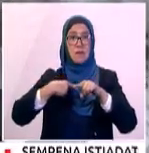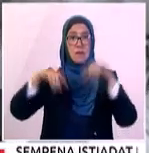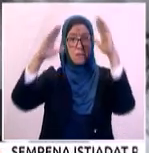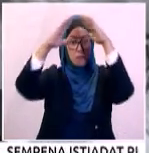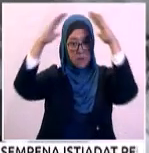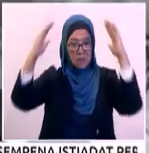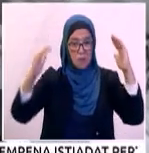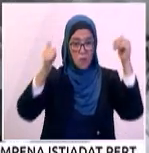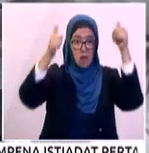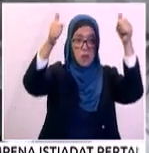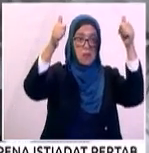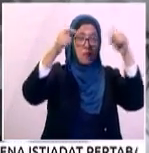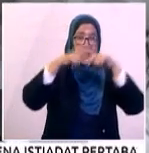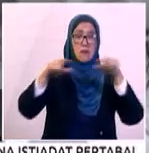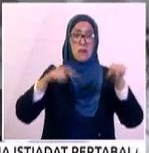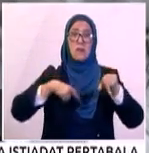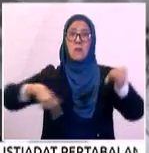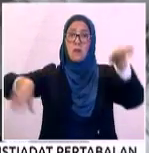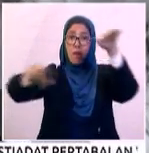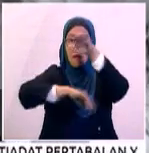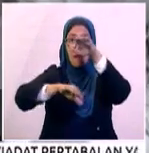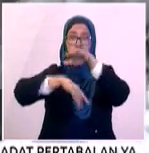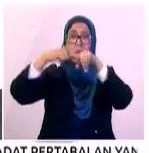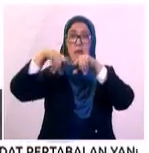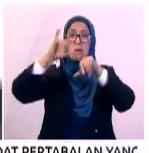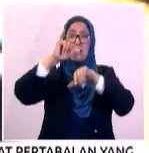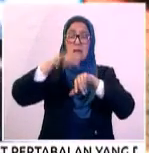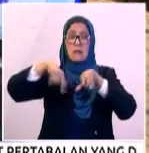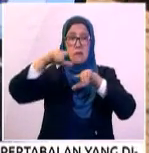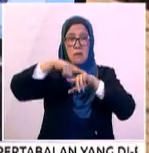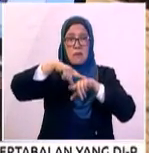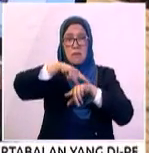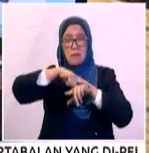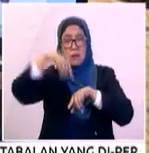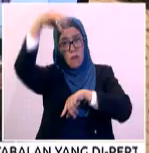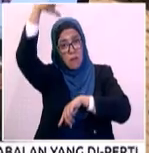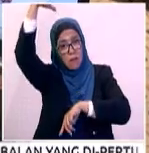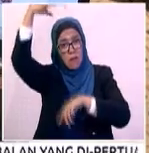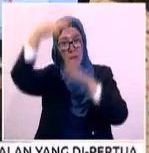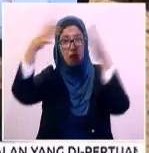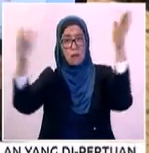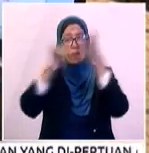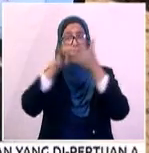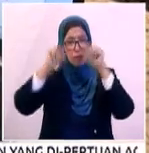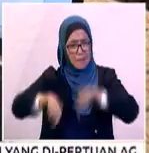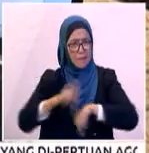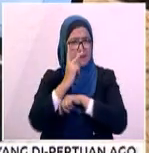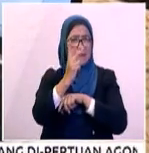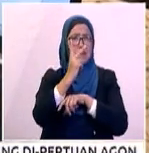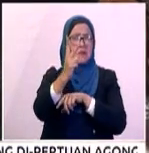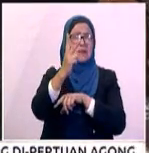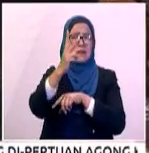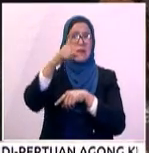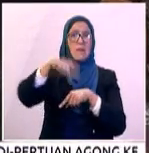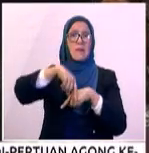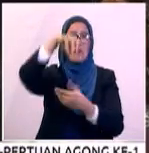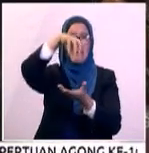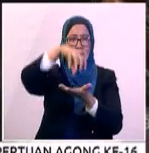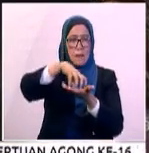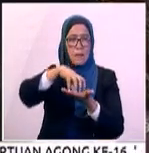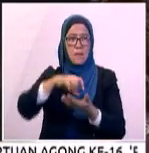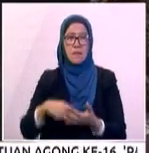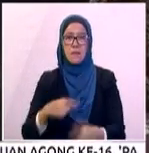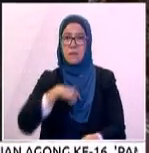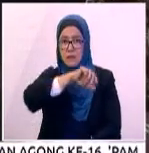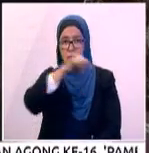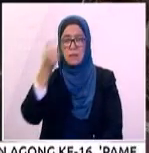tengah, bawa chandelier ke apa. You boleh nampak Kaabah. Seorang lagi rakyat Malaysia yang kami temui ialah Hasnan Hassan. Beliau yang